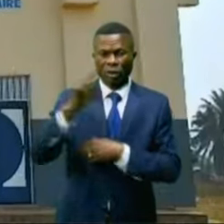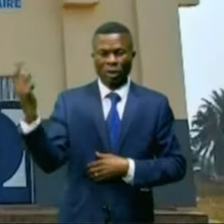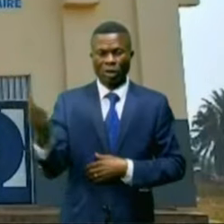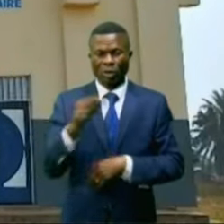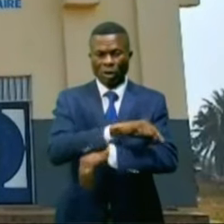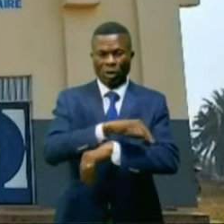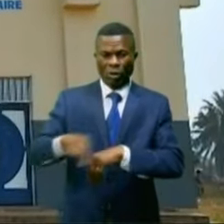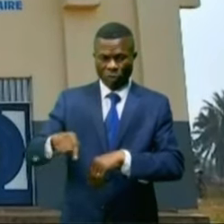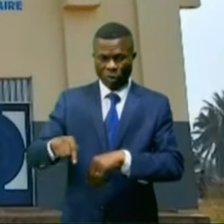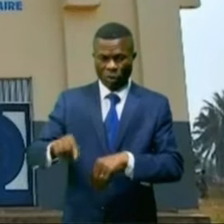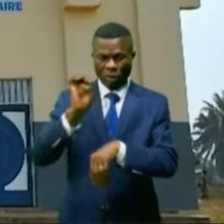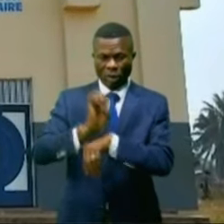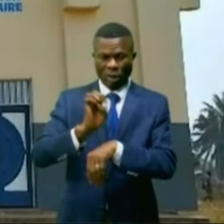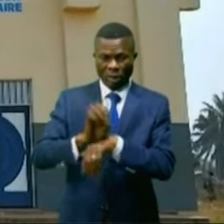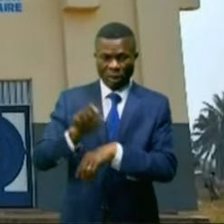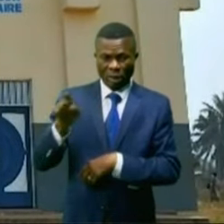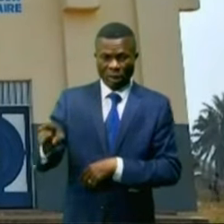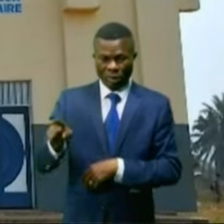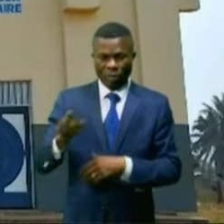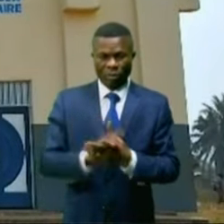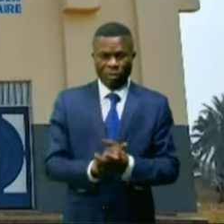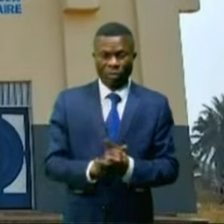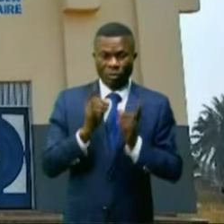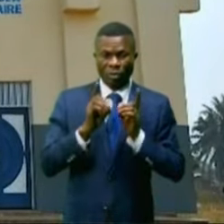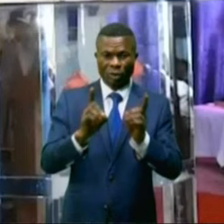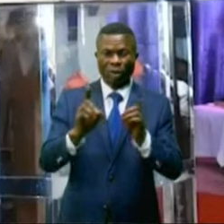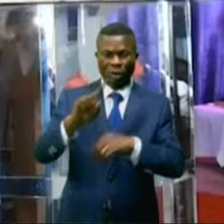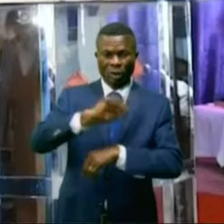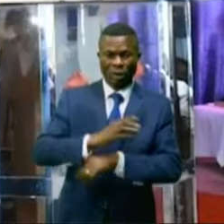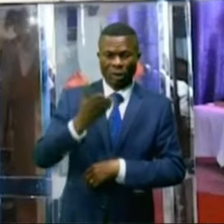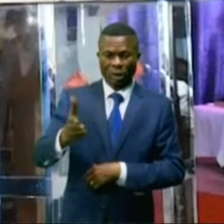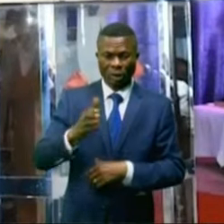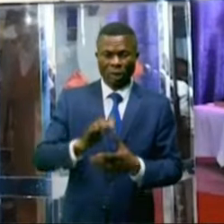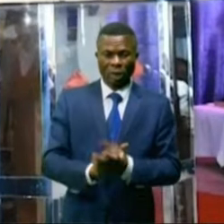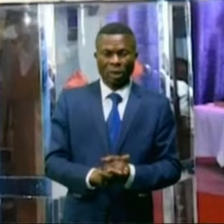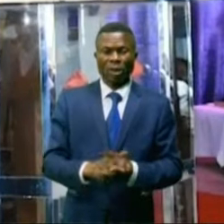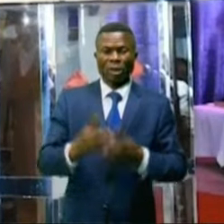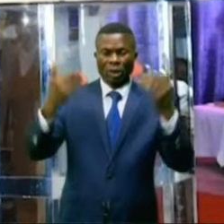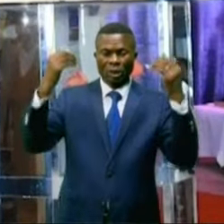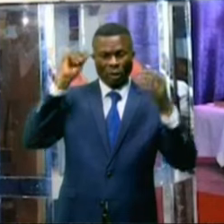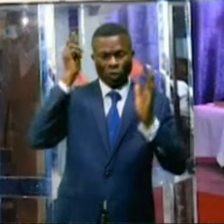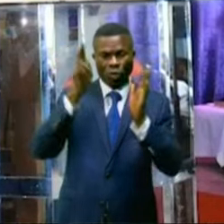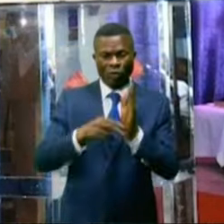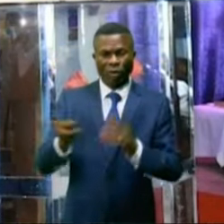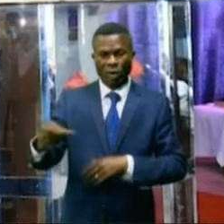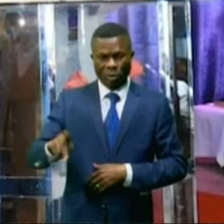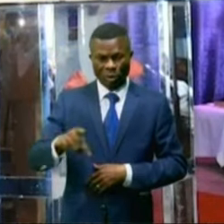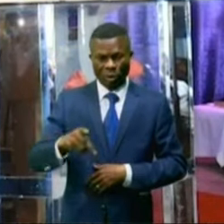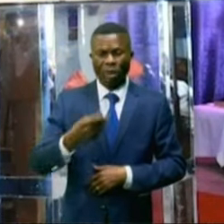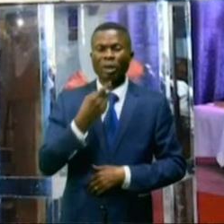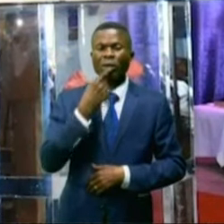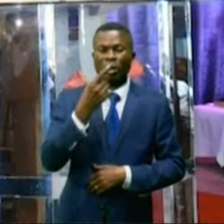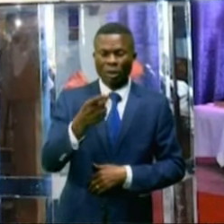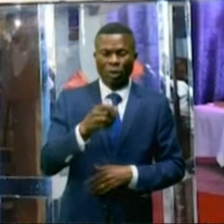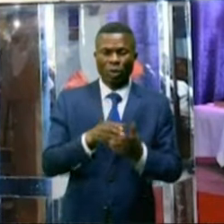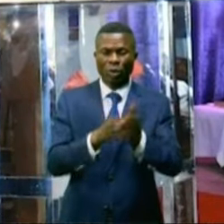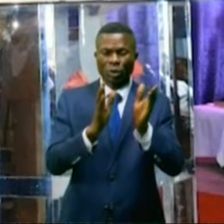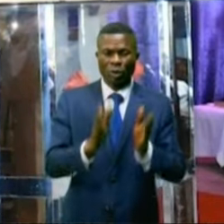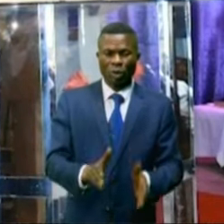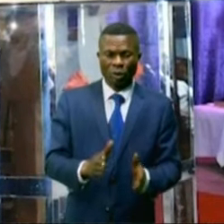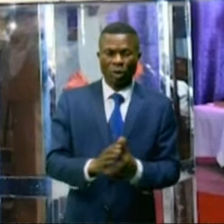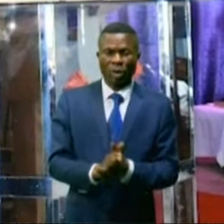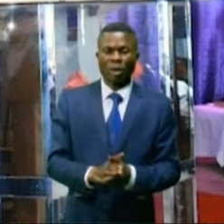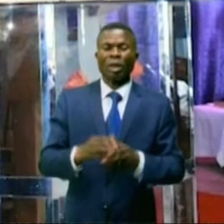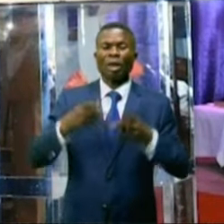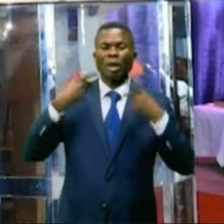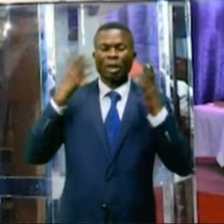de la 27e SEMCO. Dans son discours de séjour, le gouverneur de province a loué l'essence et guide du management du révérend